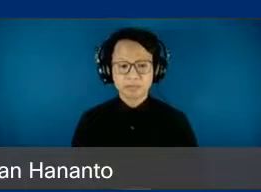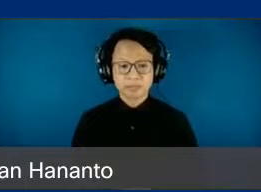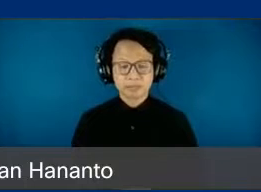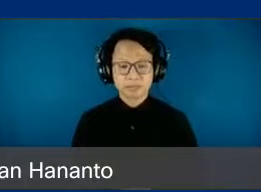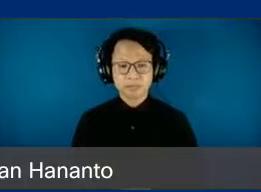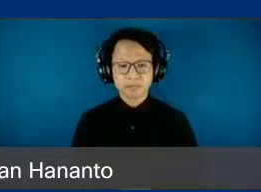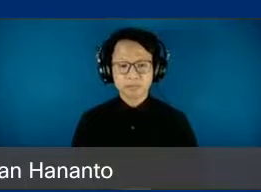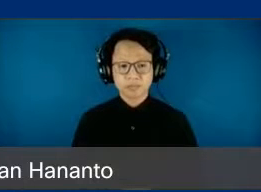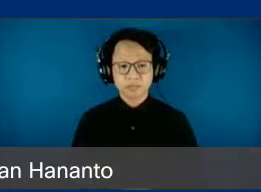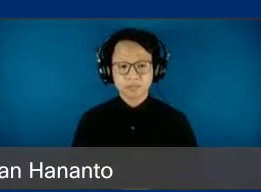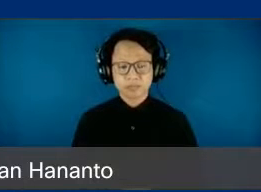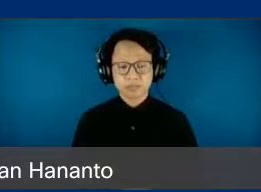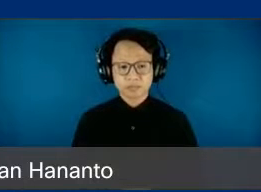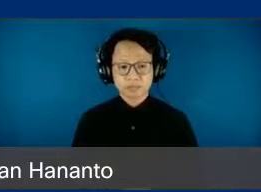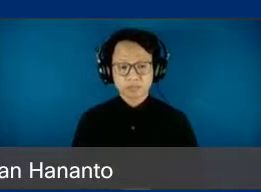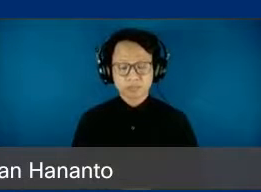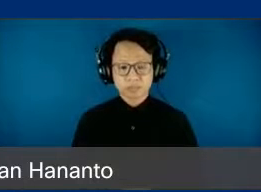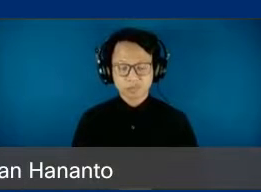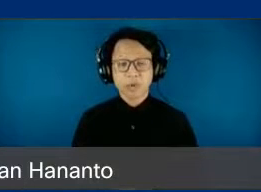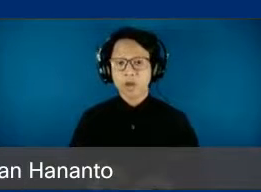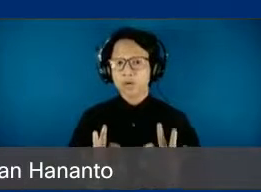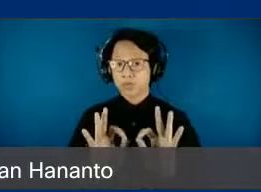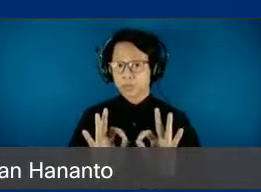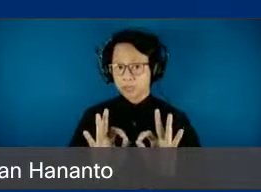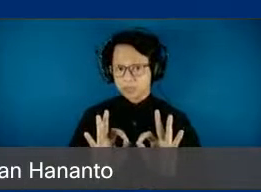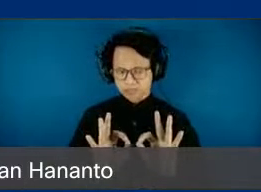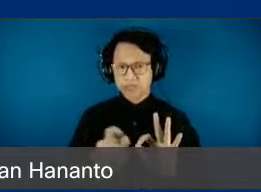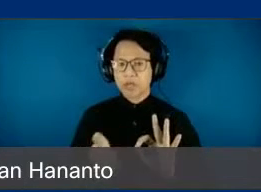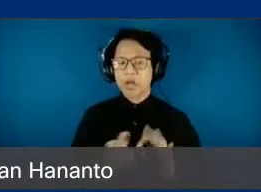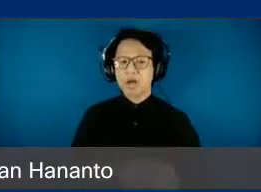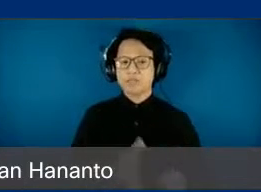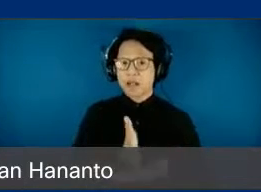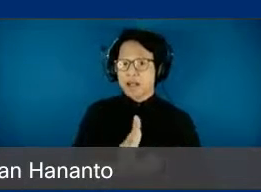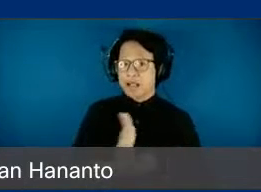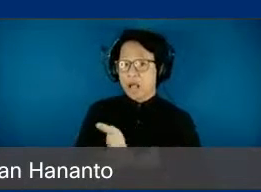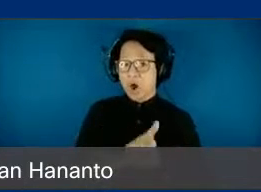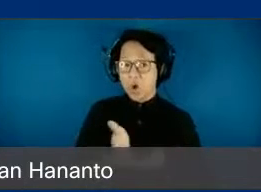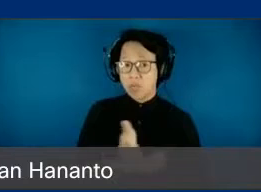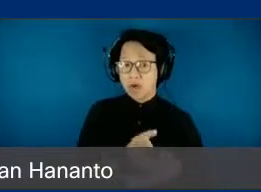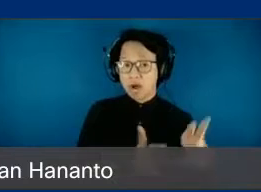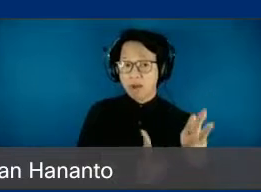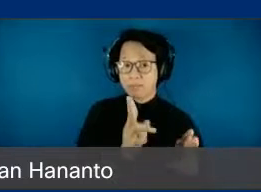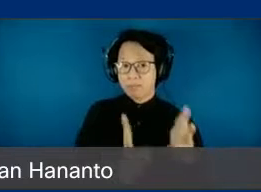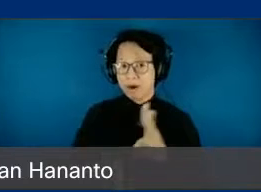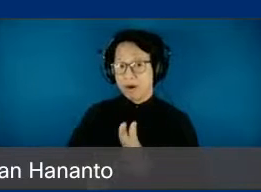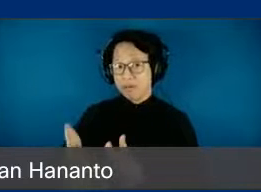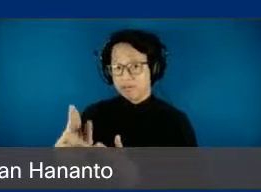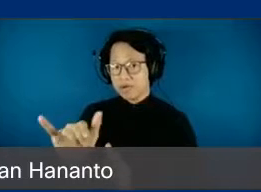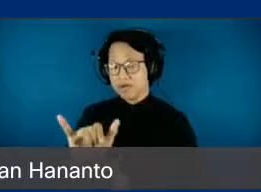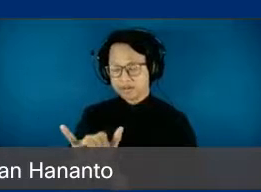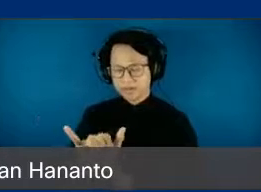Yes, yeah, Ibu, silakan. Go ahead. Yeah, so it will be consecutive, right? Betul, Bu. Yeah.